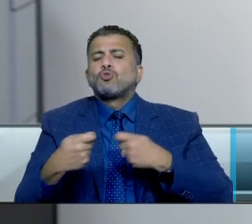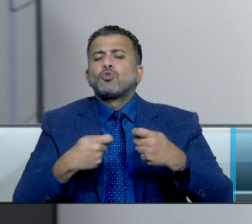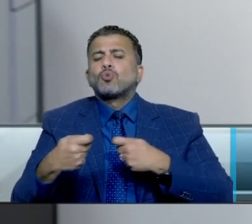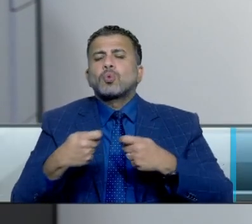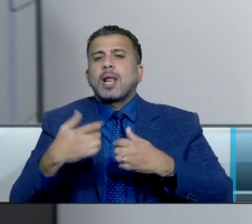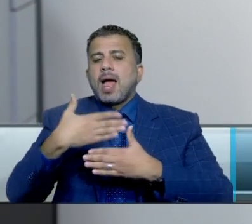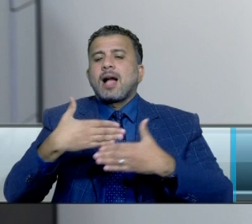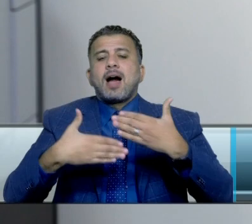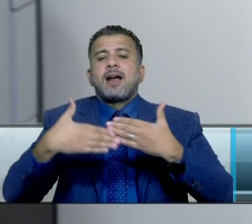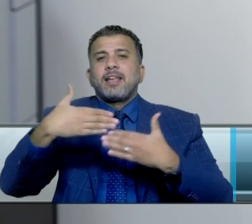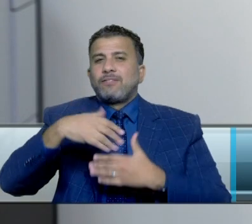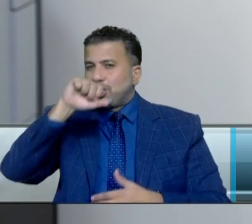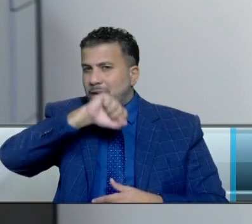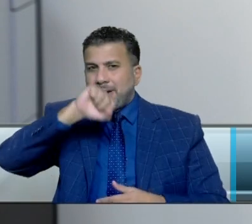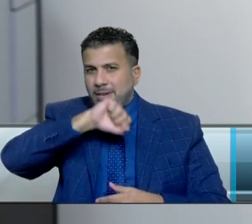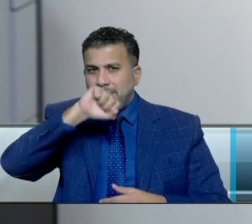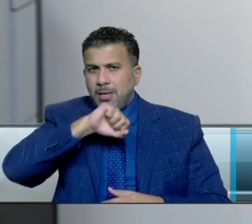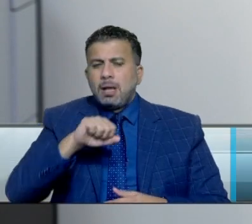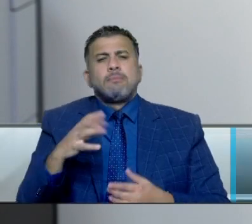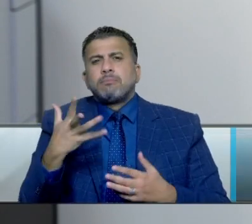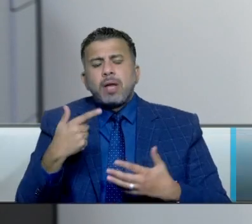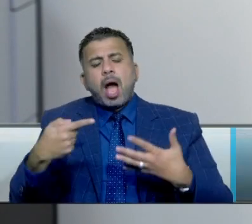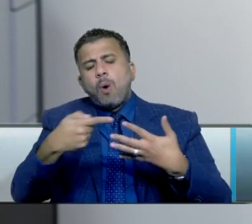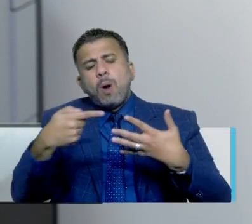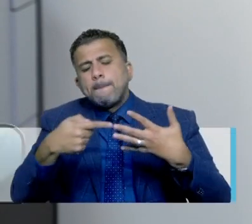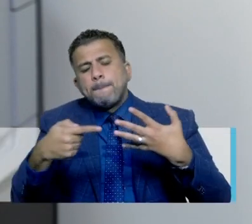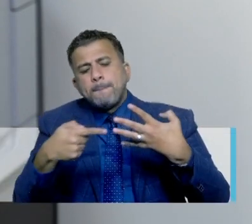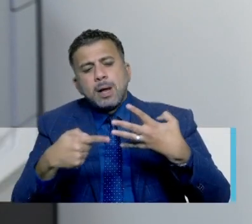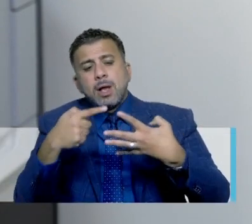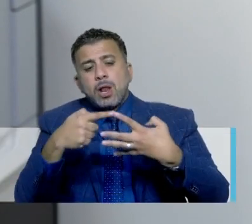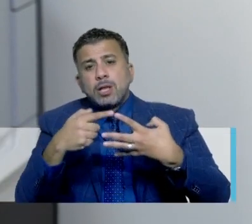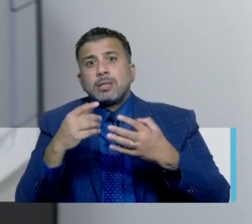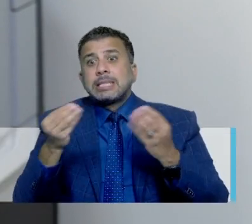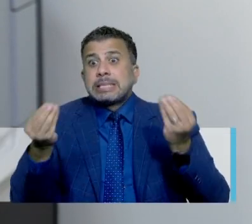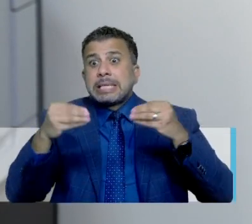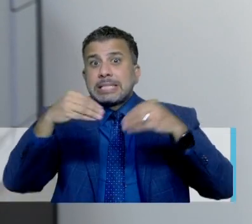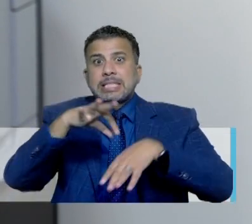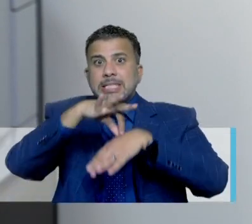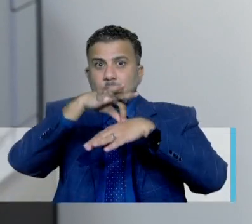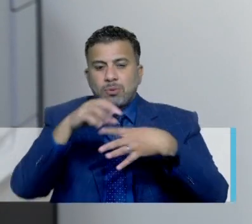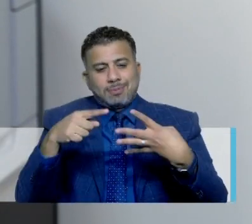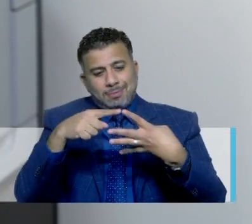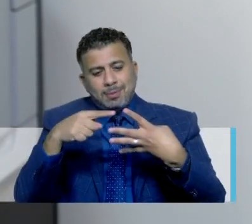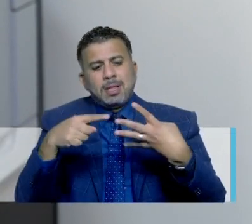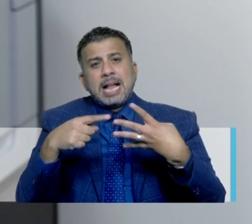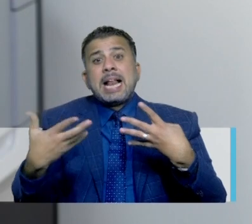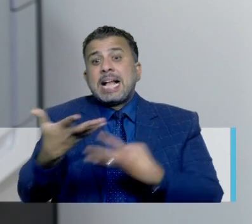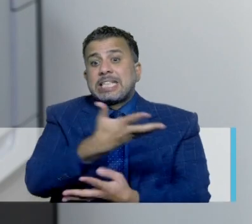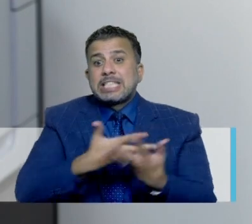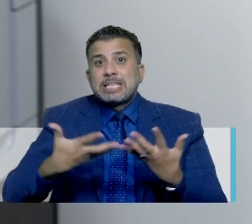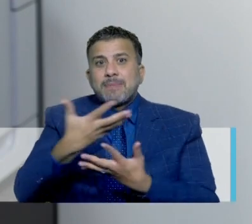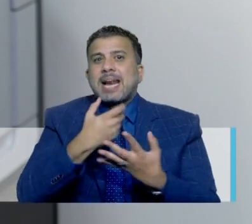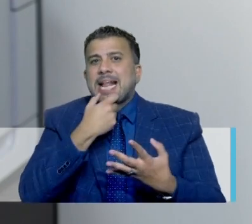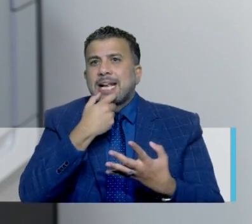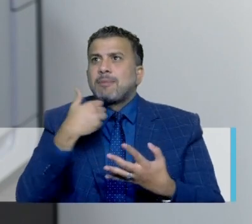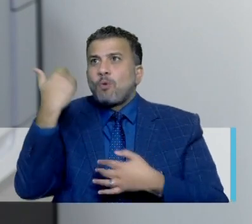الاماره بالاضافه الى عده عوامل منها النمو السكاني ومنها الاستثمار الاجنبي في